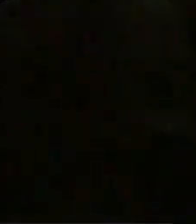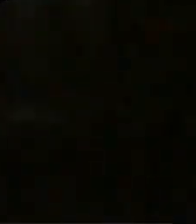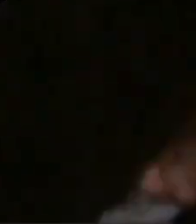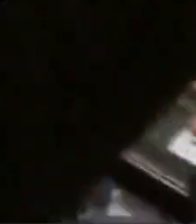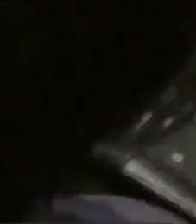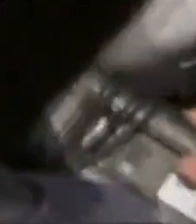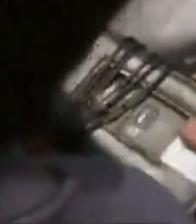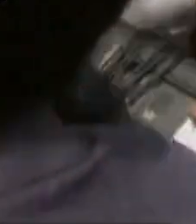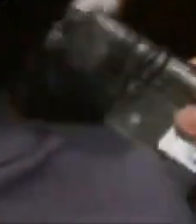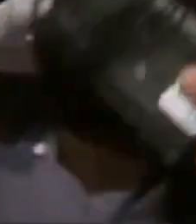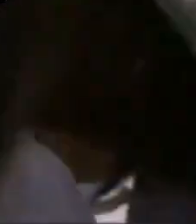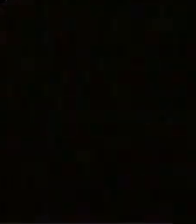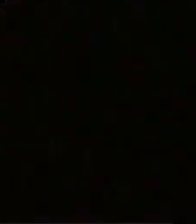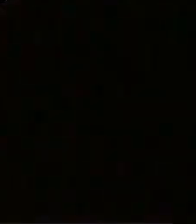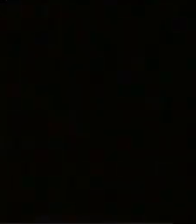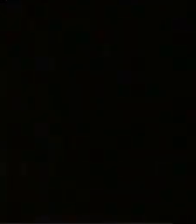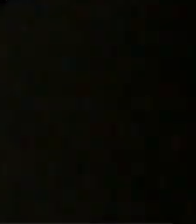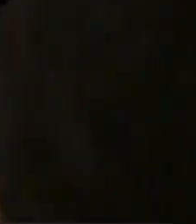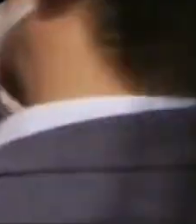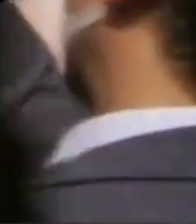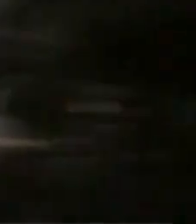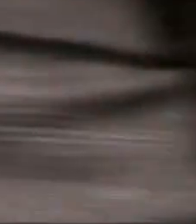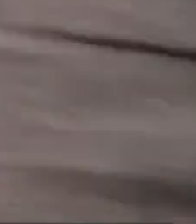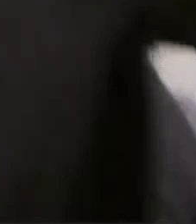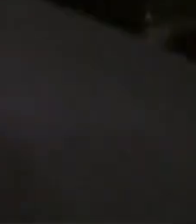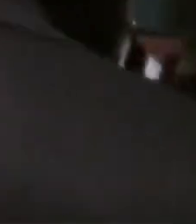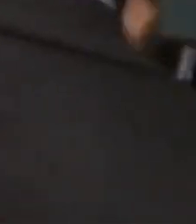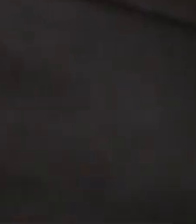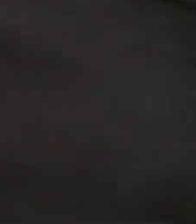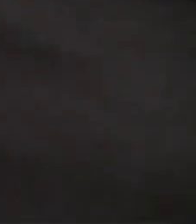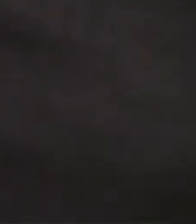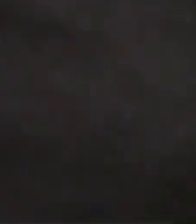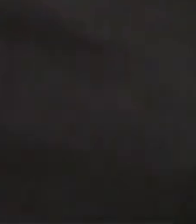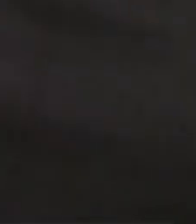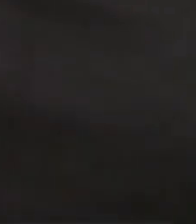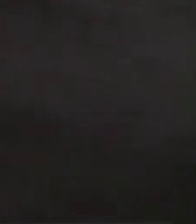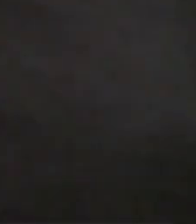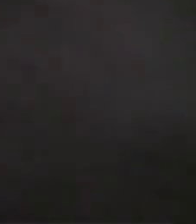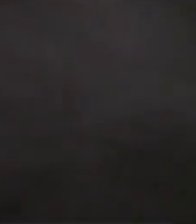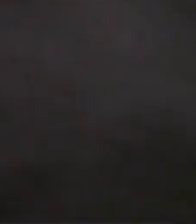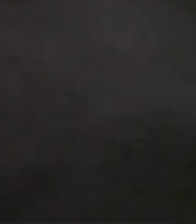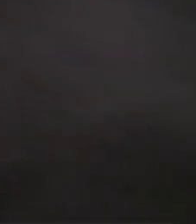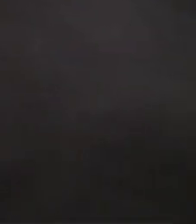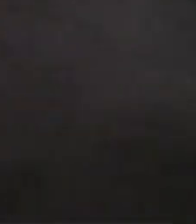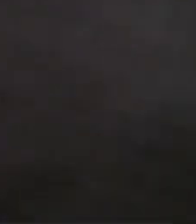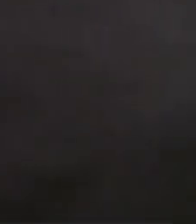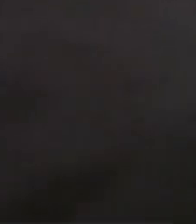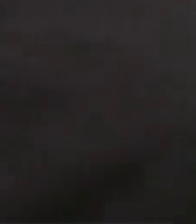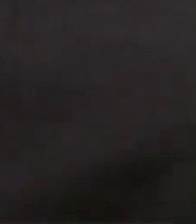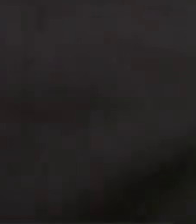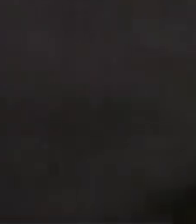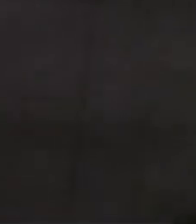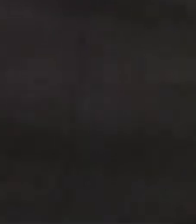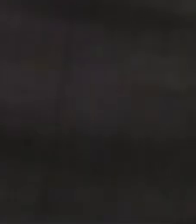용태론 타당하다고 생각하지 않습니까? 징계 발언 중에서 서로 이렇게 의견이 불합치되는 거 되게